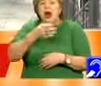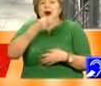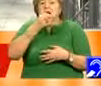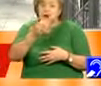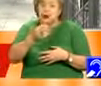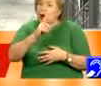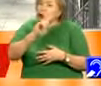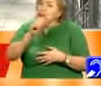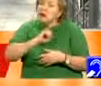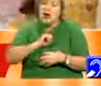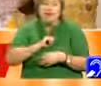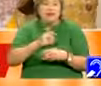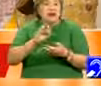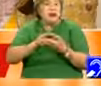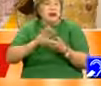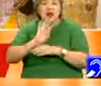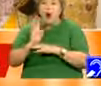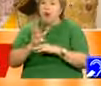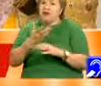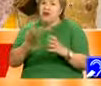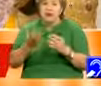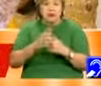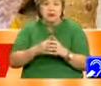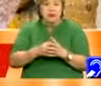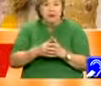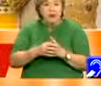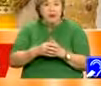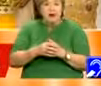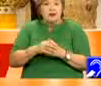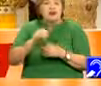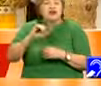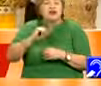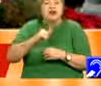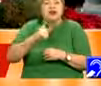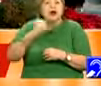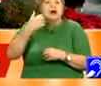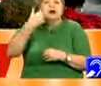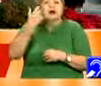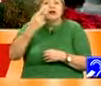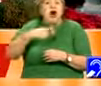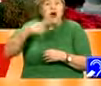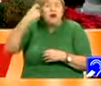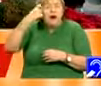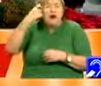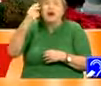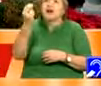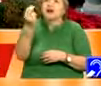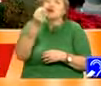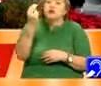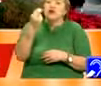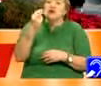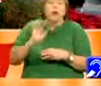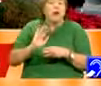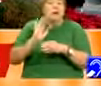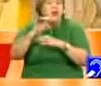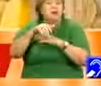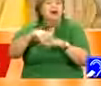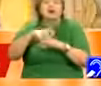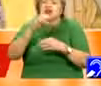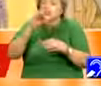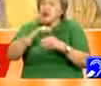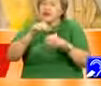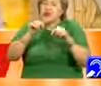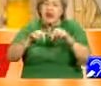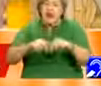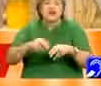tem de boală și atunci când au credință depășesc mai ușor aceste momente.